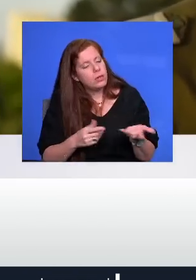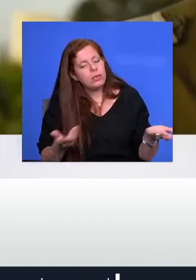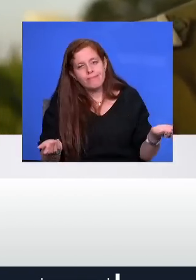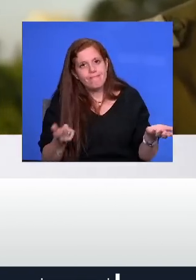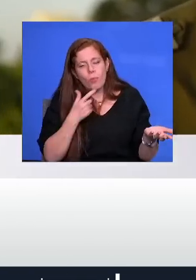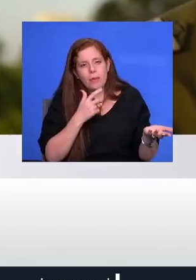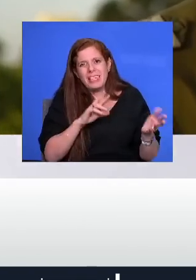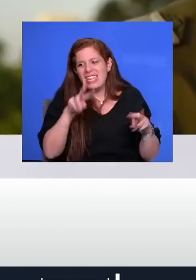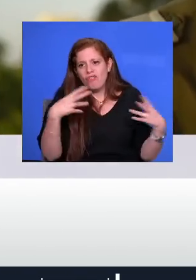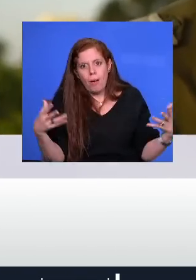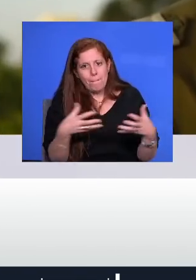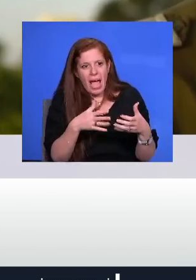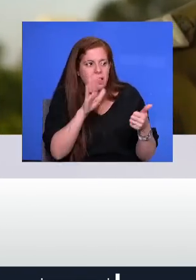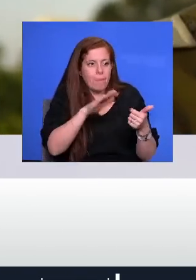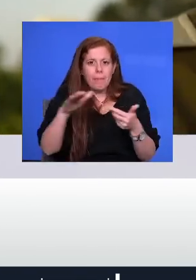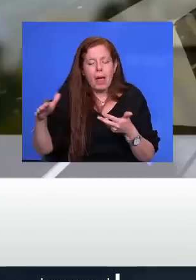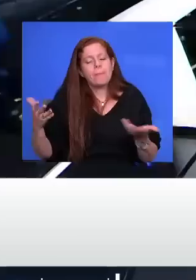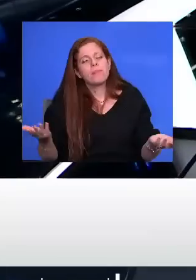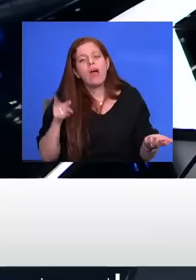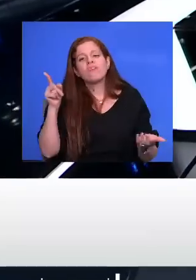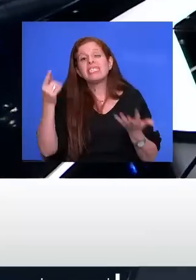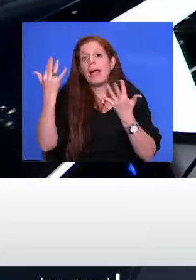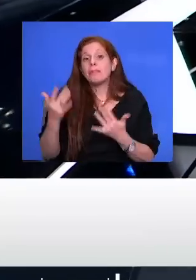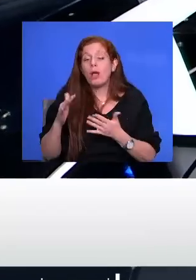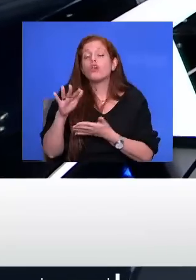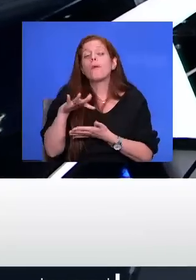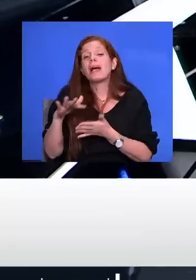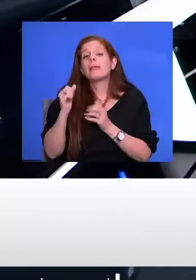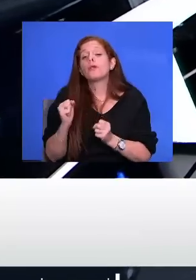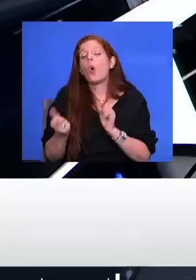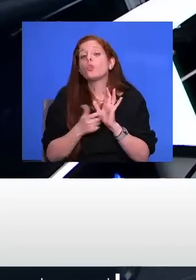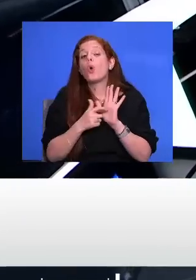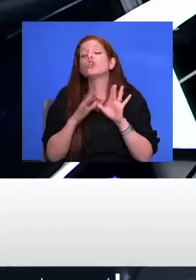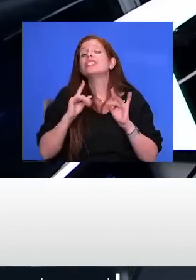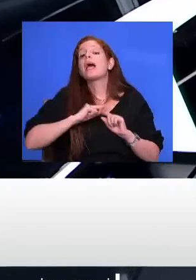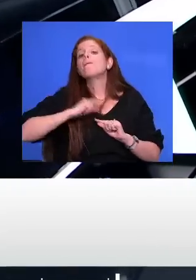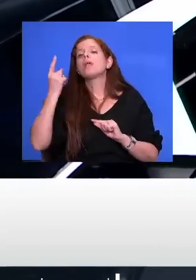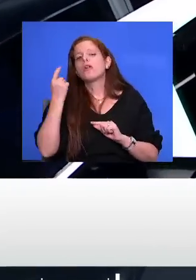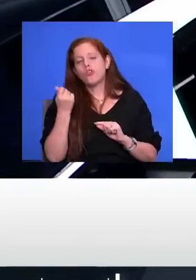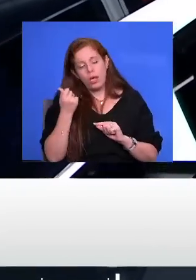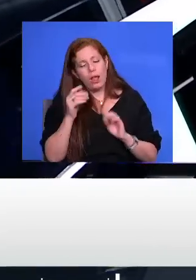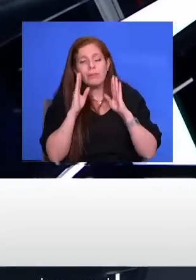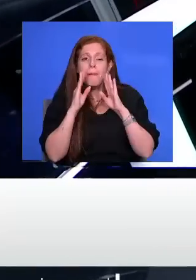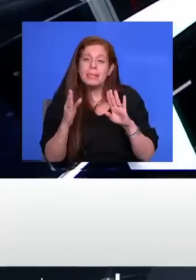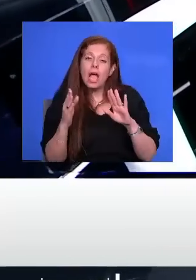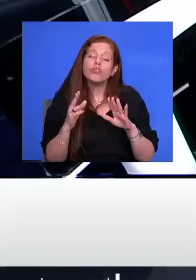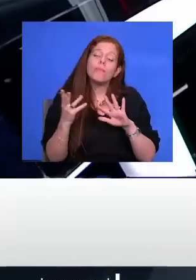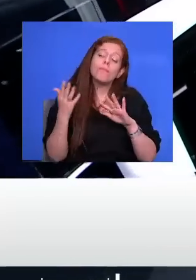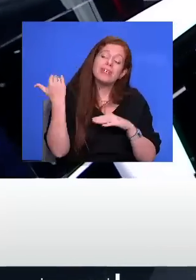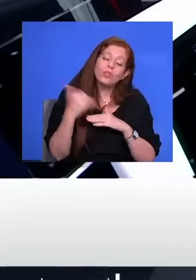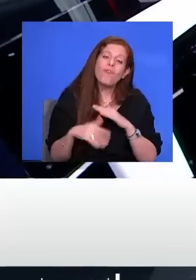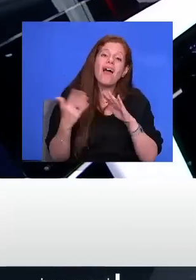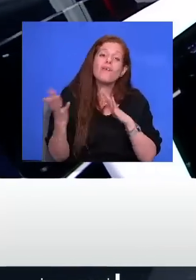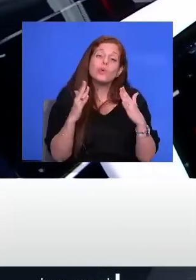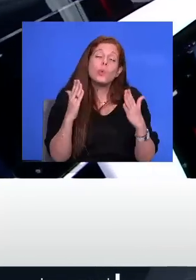לא יתכנס ביחד, אבל זה המספר שאיתו מתחילה מערכת הביטחון, 10 מיליארד שקל. אני מאמינה שהם ייפגשו איפשהו באמצע, בסופו של דבר